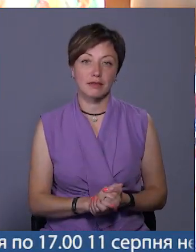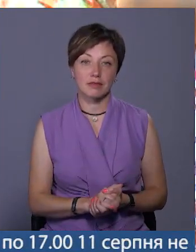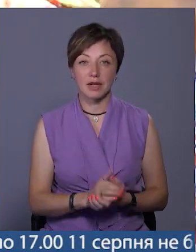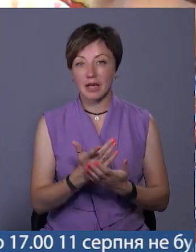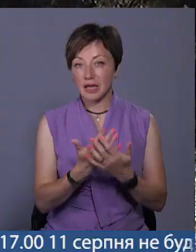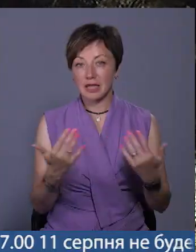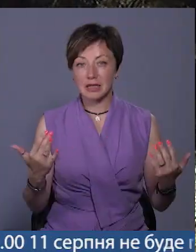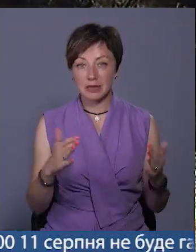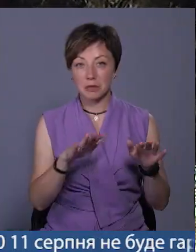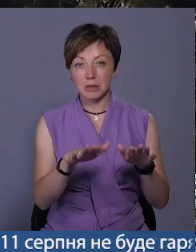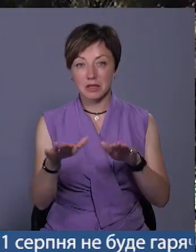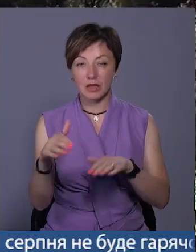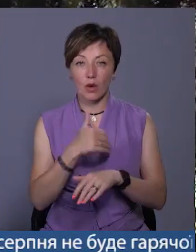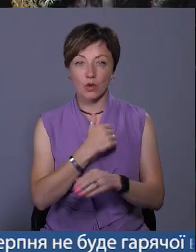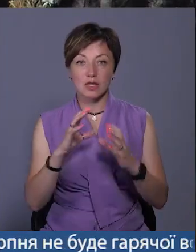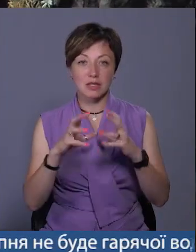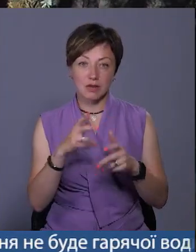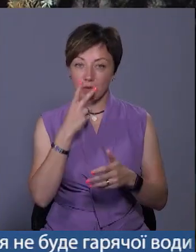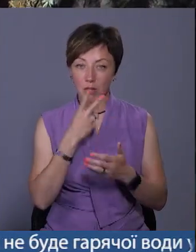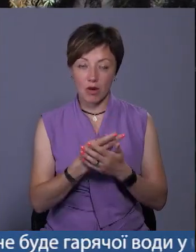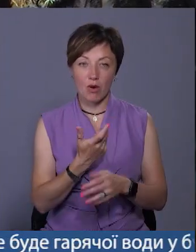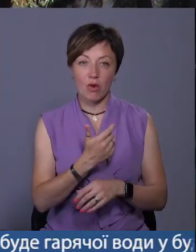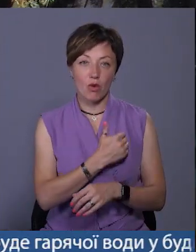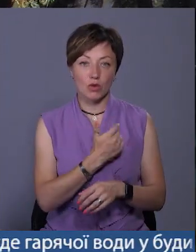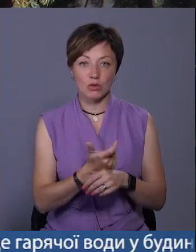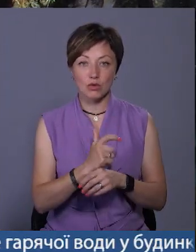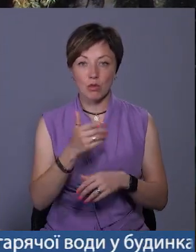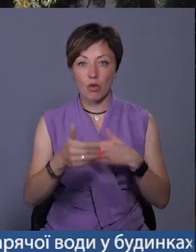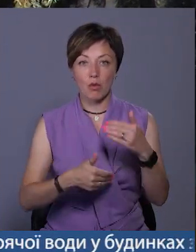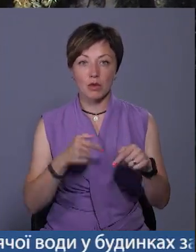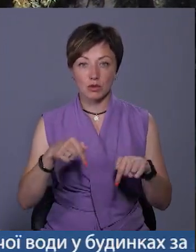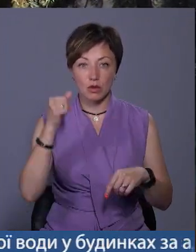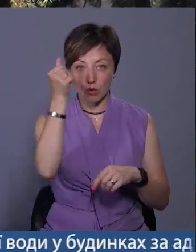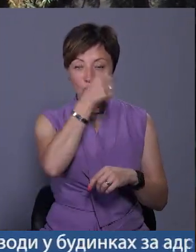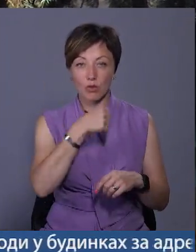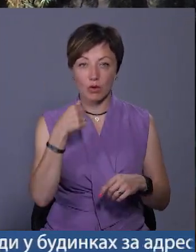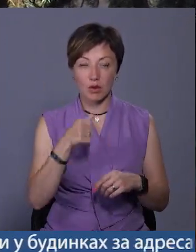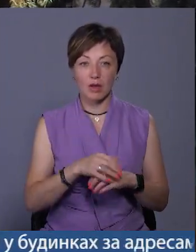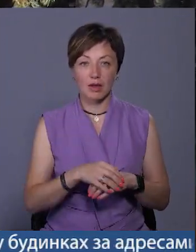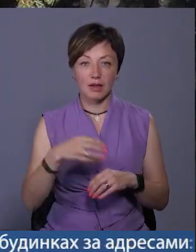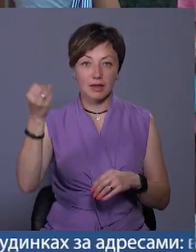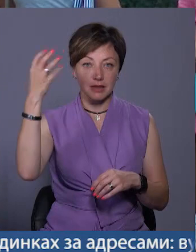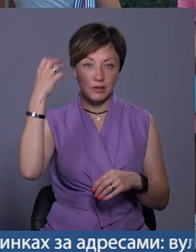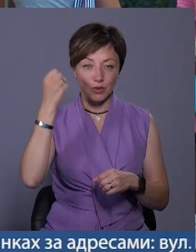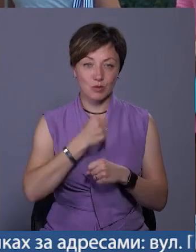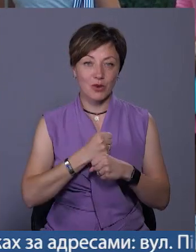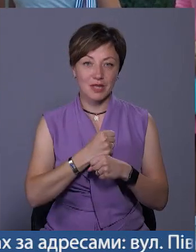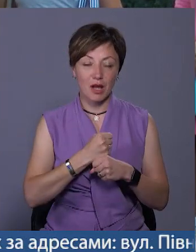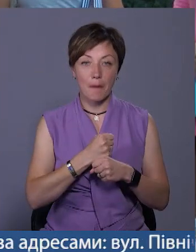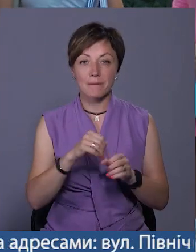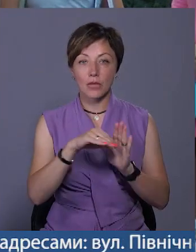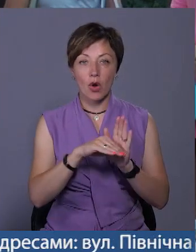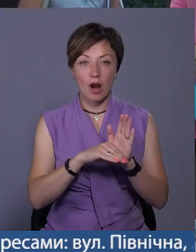різні місця. Хочу світ побачити. Хочу дуже покупатися цього року, ще на сонечку позагорати. Програма